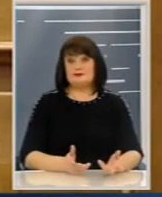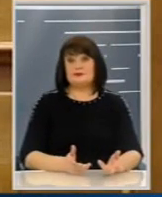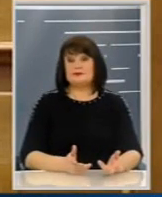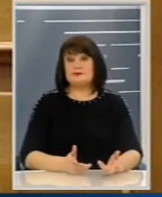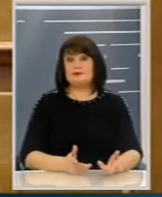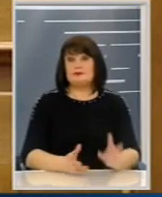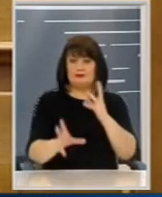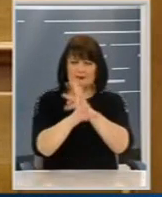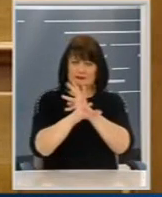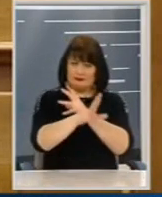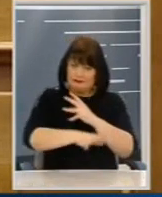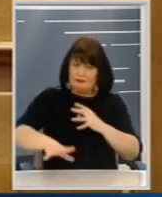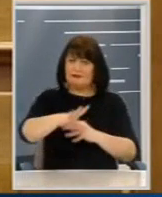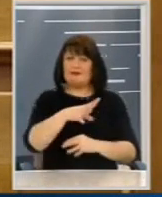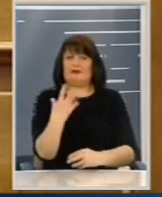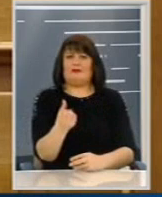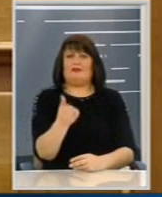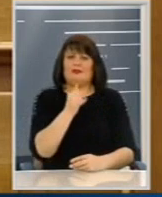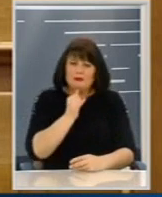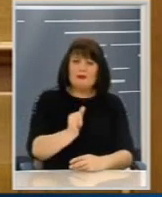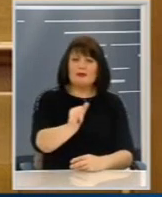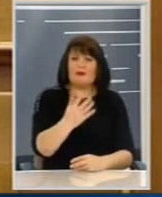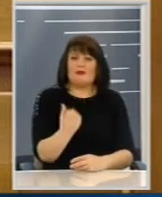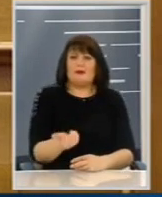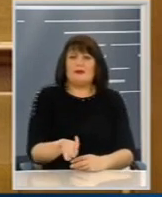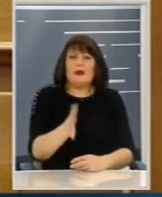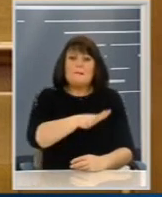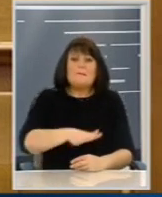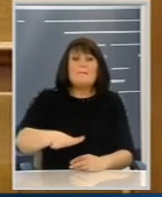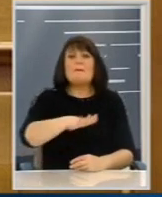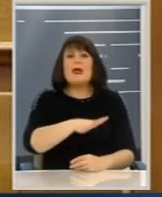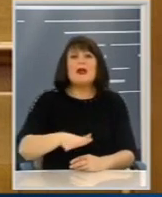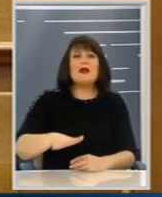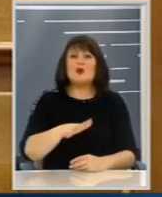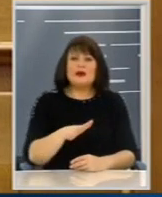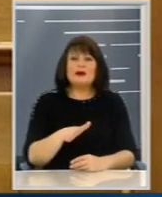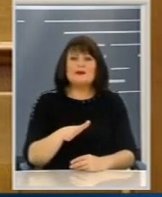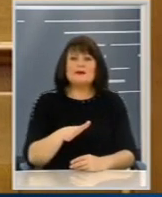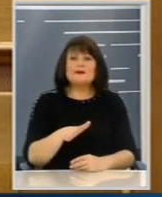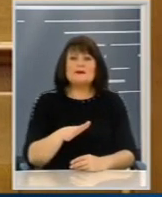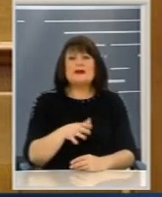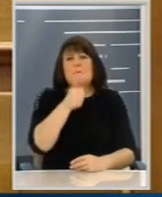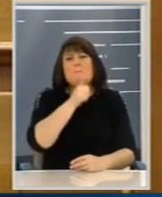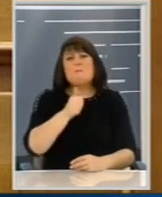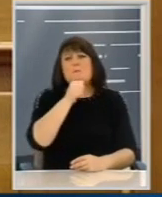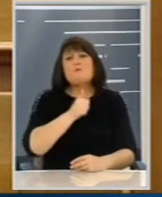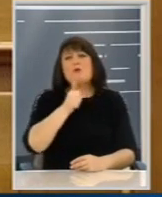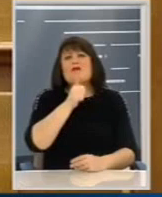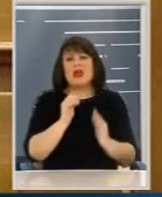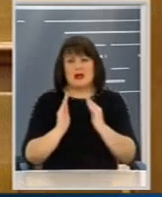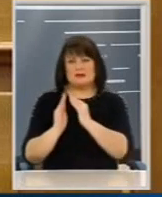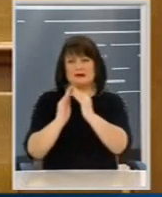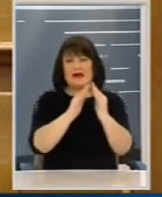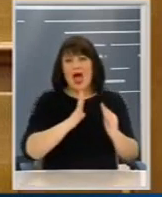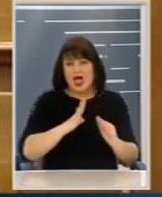εν πάση περιπτώσει, τα Εξάρχεια πράγματι ήταν πάντοτε μια περιοχή η οποία δεινοπαθούσε και οι κάτοικοί της.